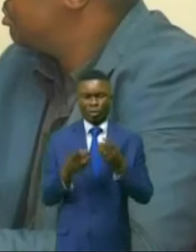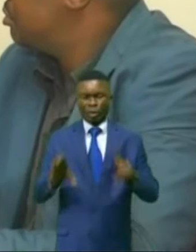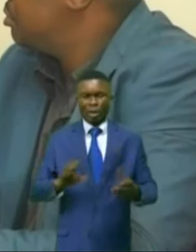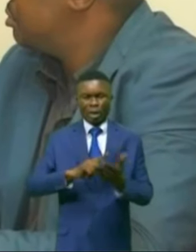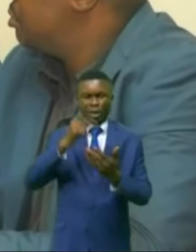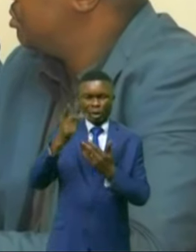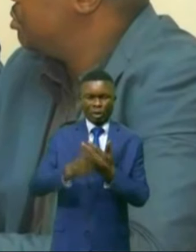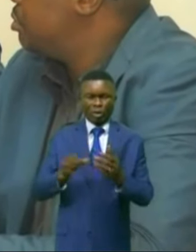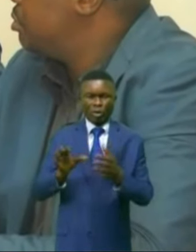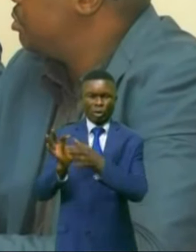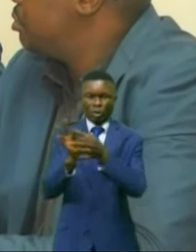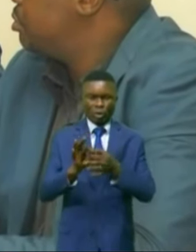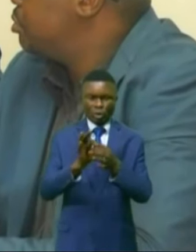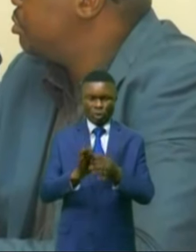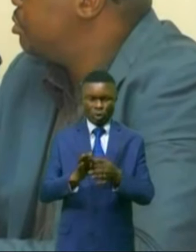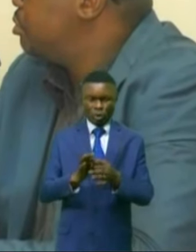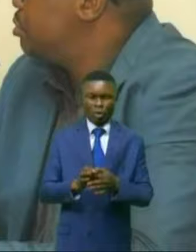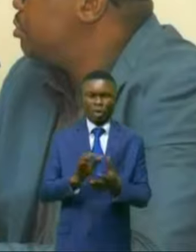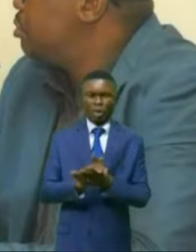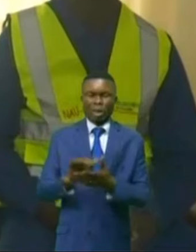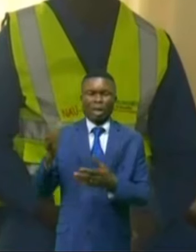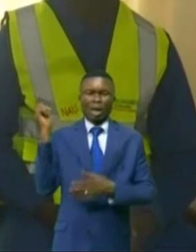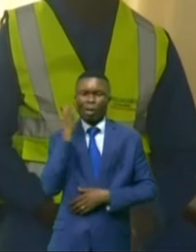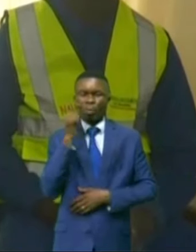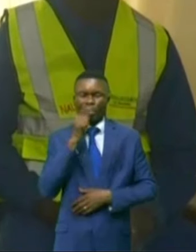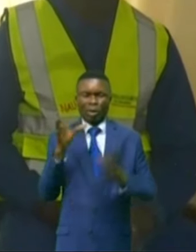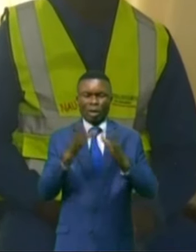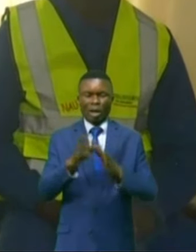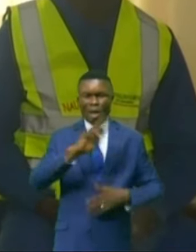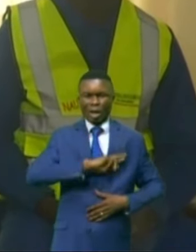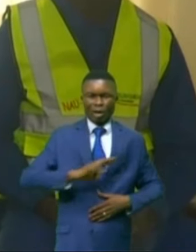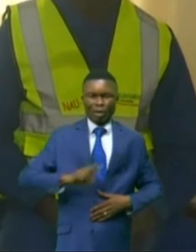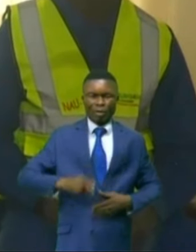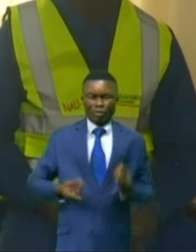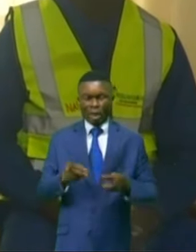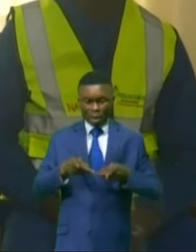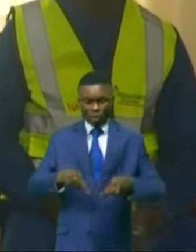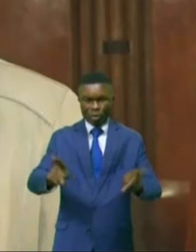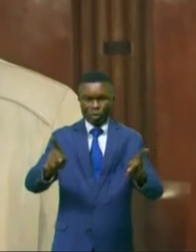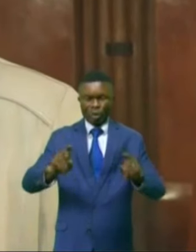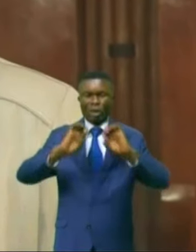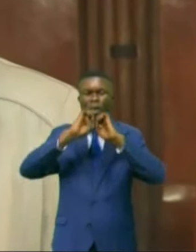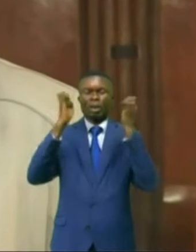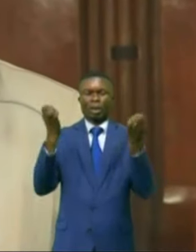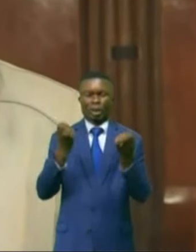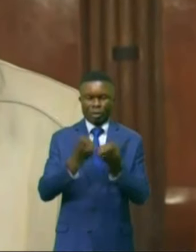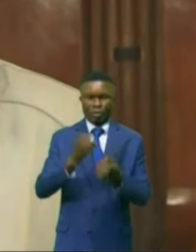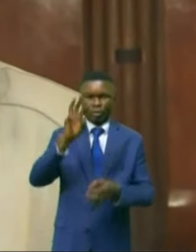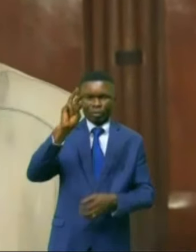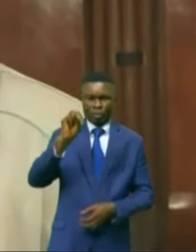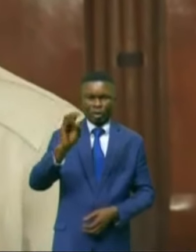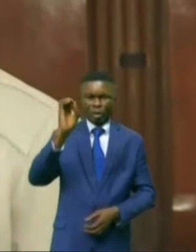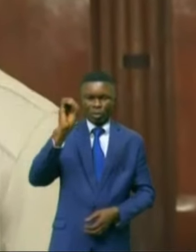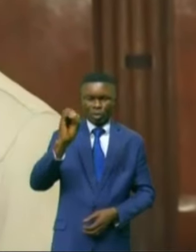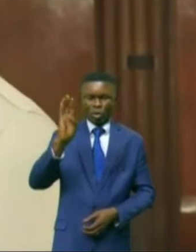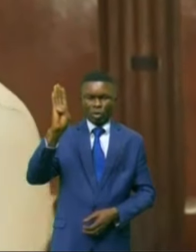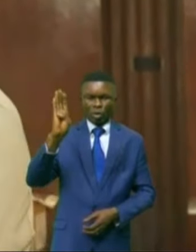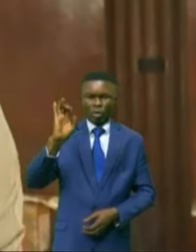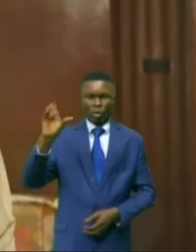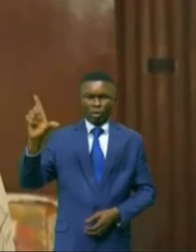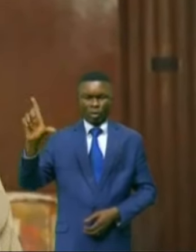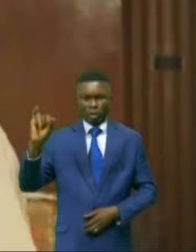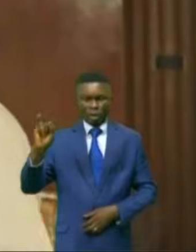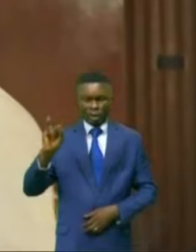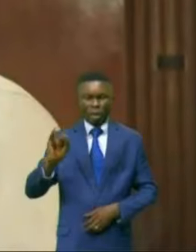de la coopération win-win entre le Maroc et la RDC, par l'étruchement de l'entreprise Mobile Info, ce procédé a